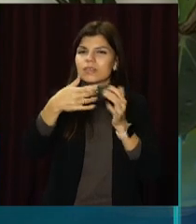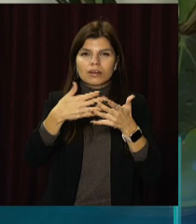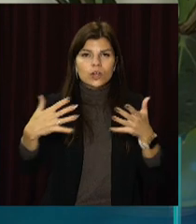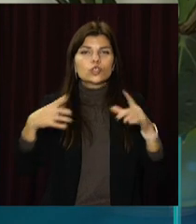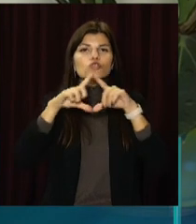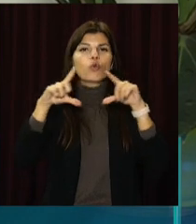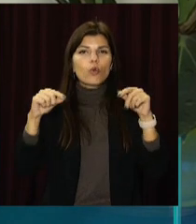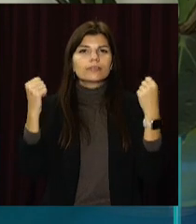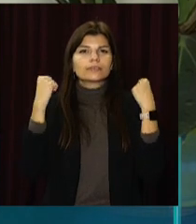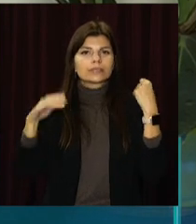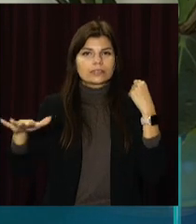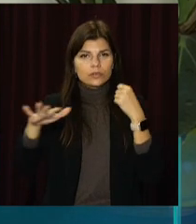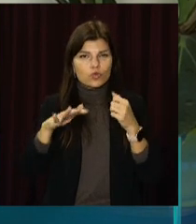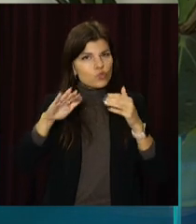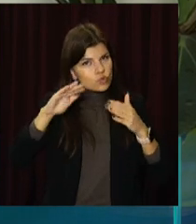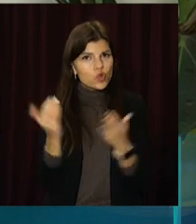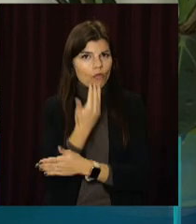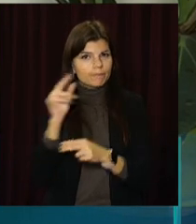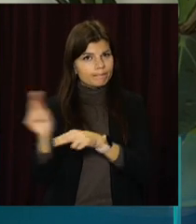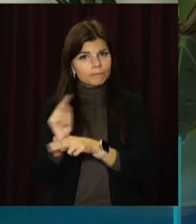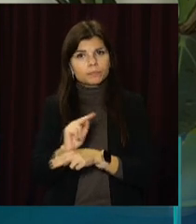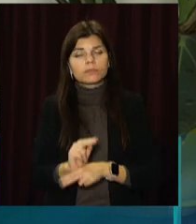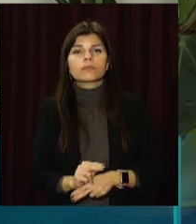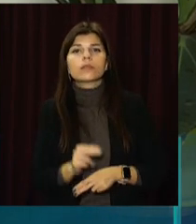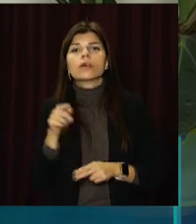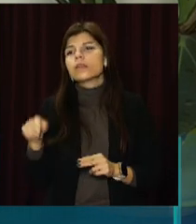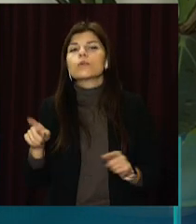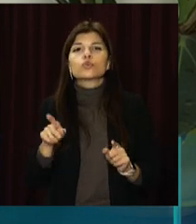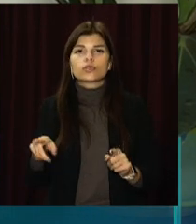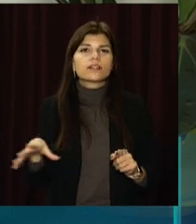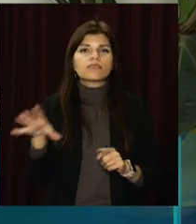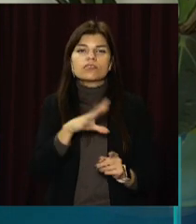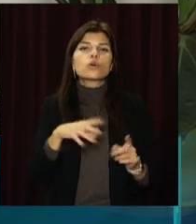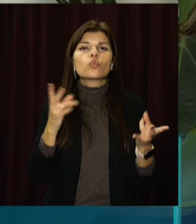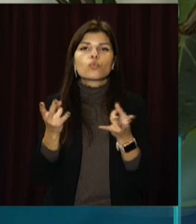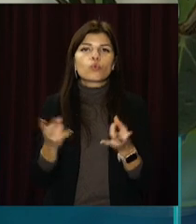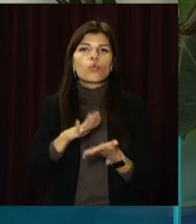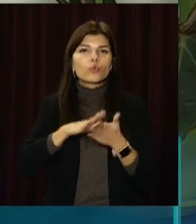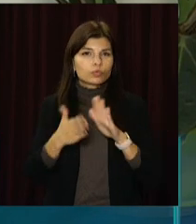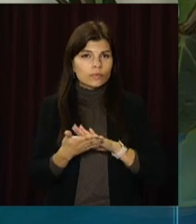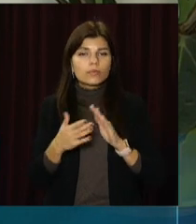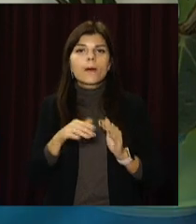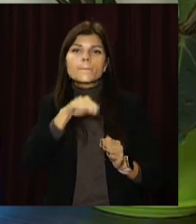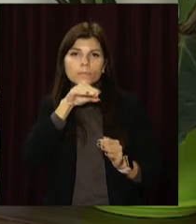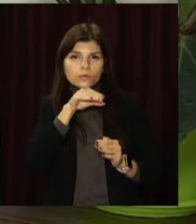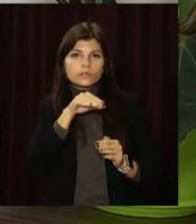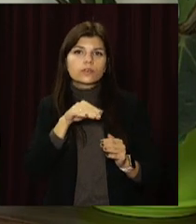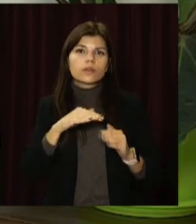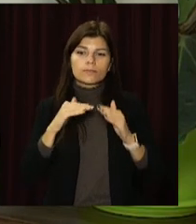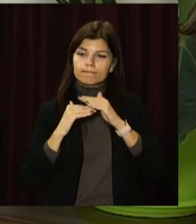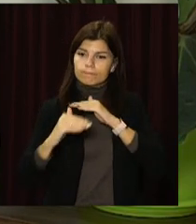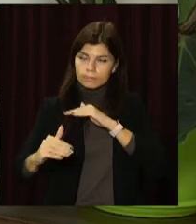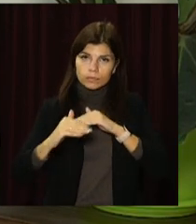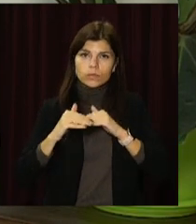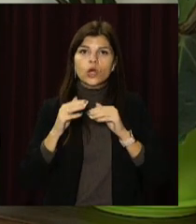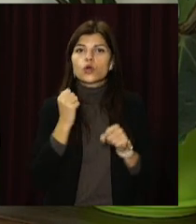шкільні стадіони. На таких спортивних локаціях передбачені усі необхідні умови, професійне покриття,